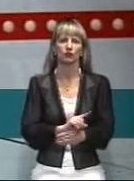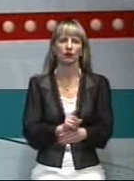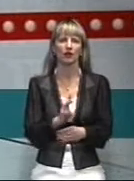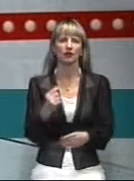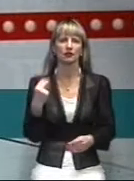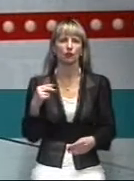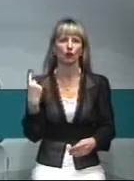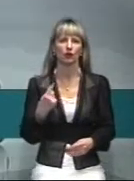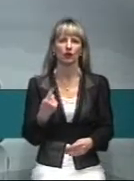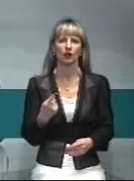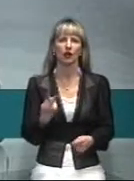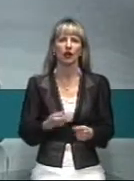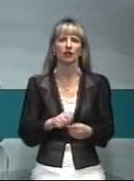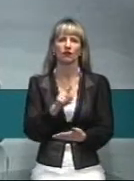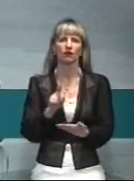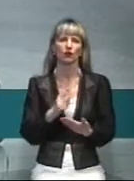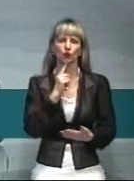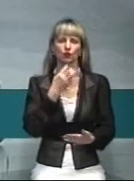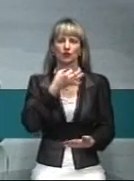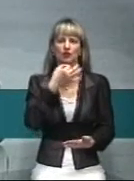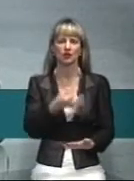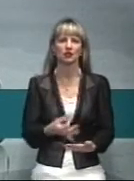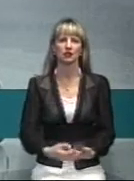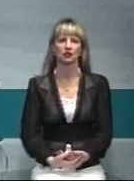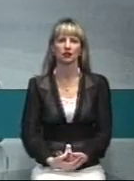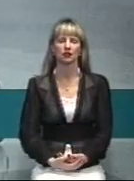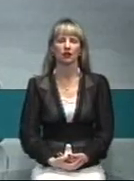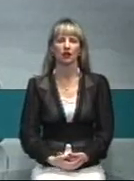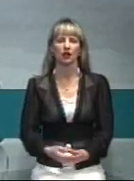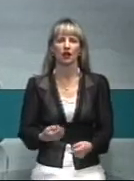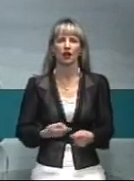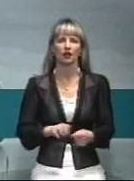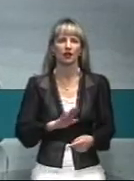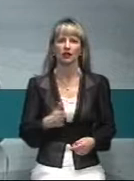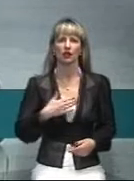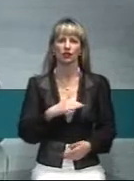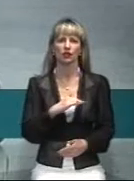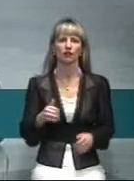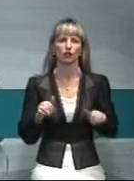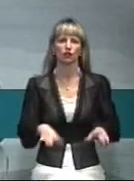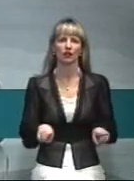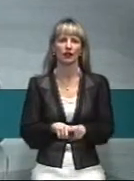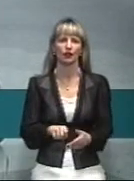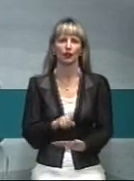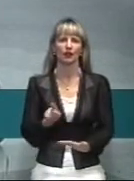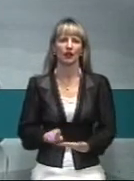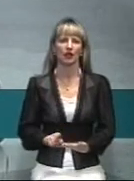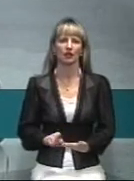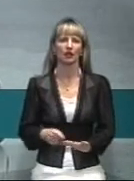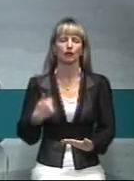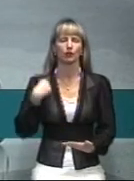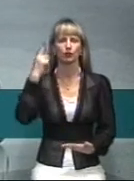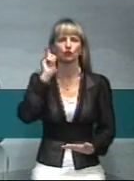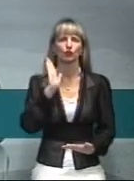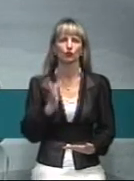Запорізьку область? На жаль, таке питання не можу відповісти, тому що це не наш рівень, вирішити такі питання. Але сподіваємося,